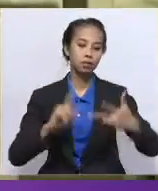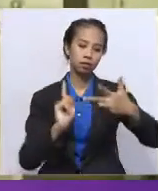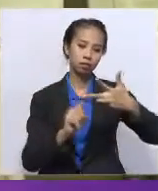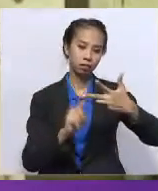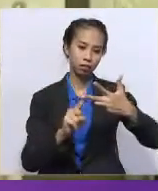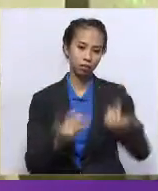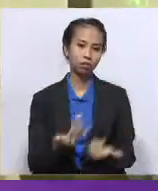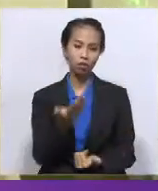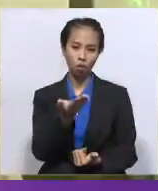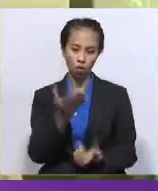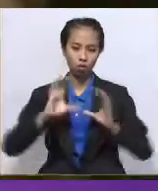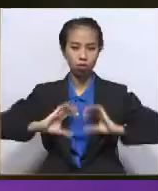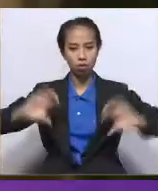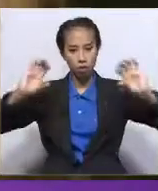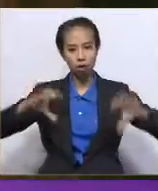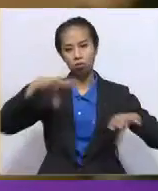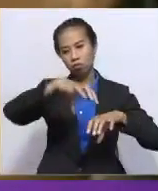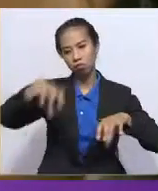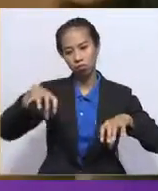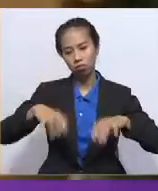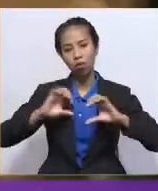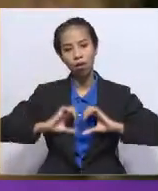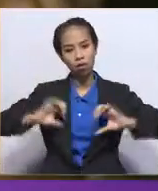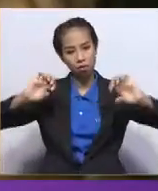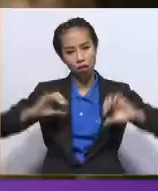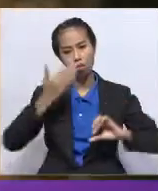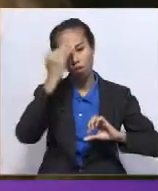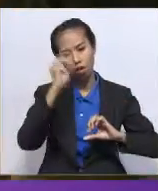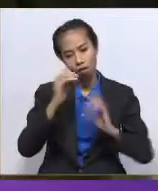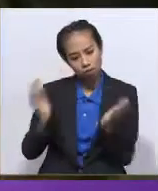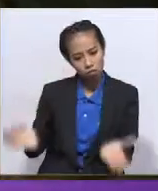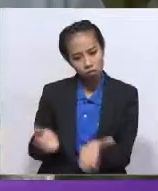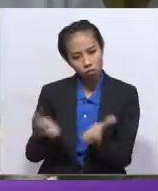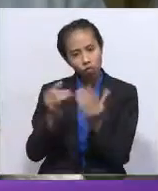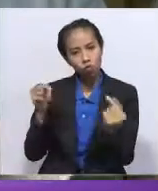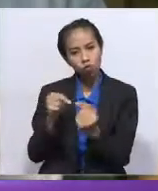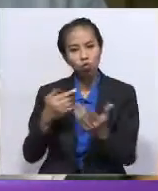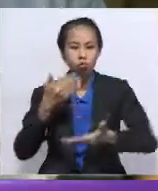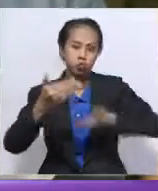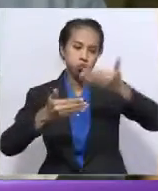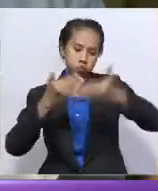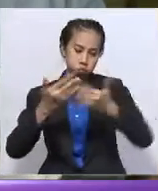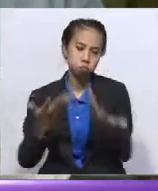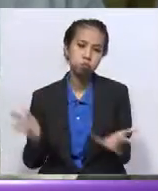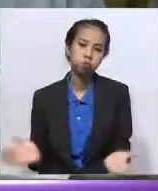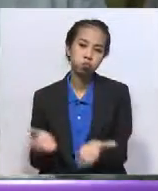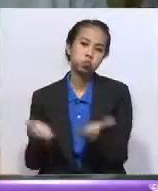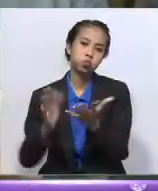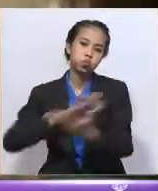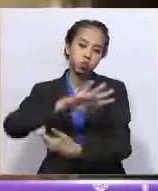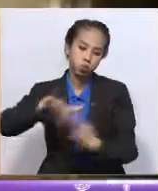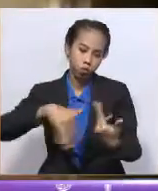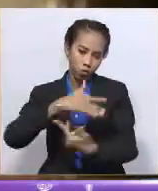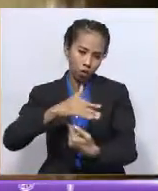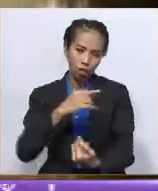ลและหน่วยงานภาครัฐได้ออกมายืนเคียงข้างประชาชนเพื่อสนับสนุนกิจกรรมอนุรักษ์ทรัพยากรธรรมชาติและสิ่งแวดล้อมและร่วมกันประณ